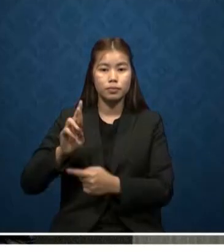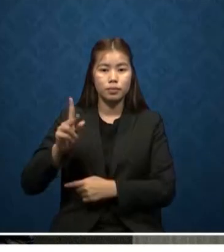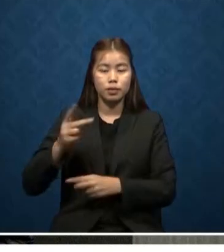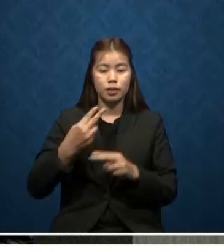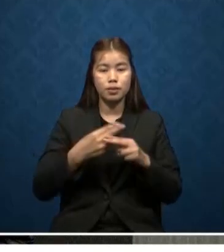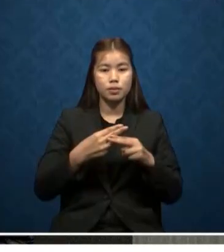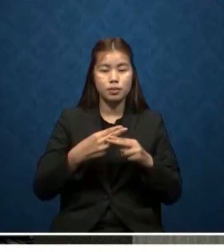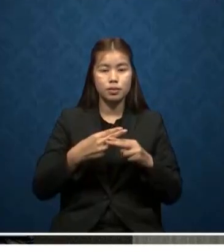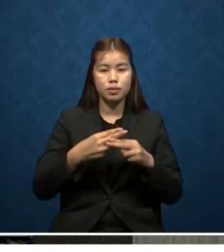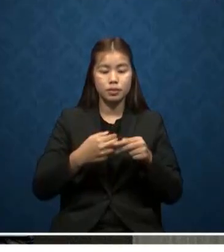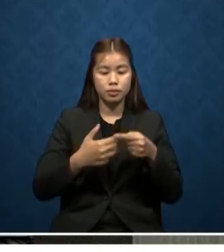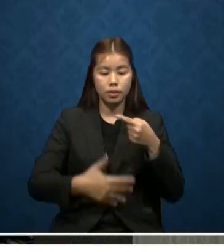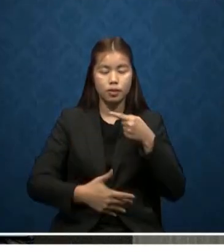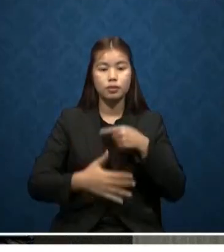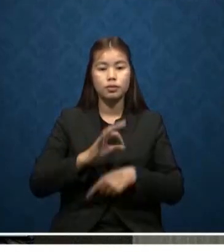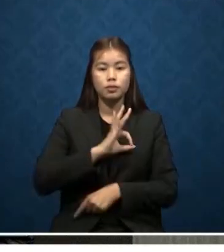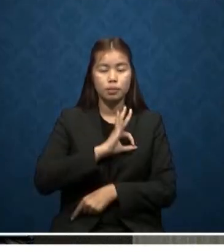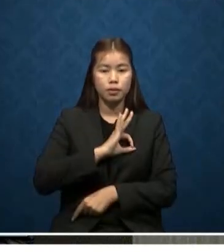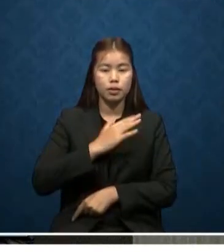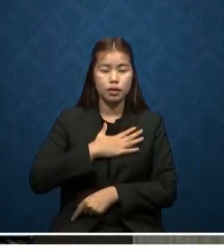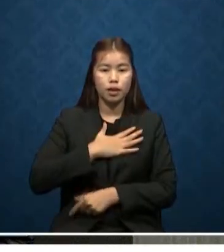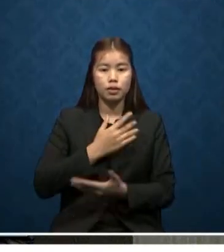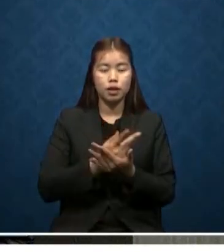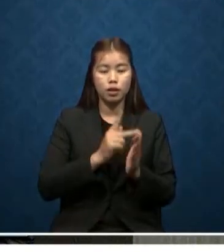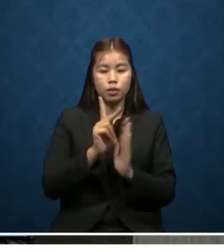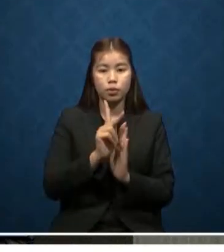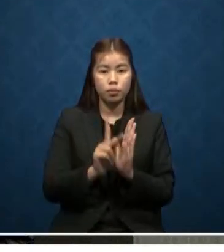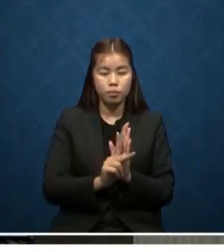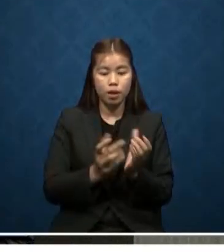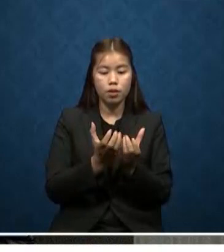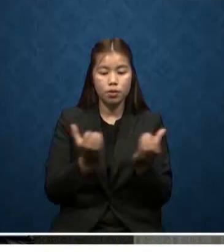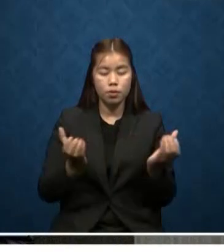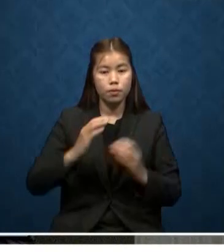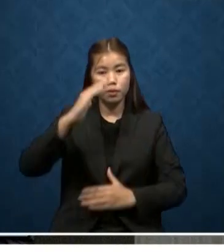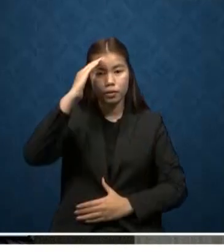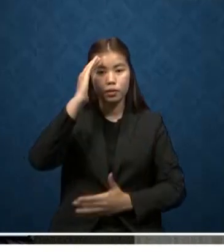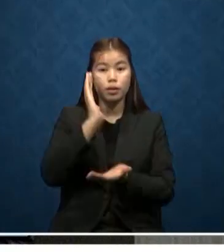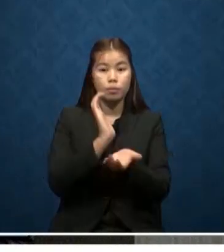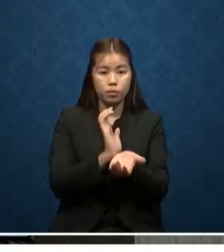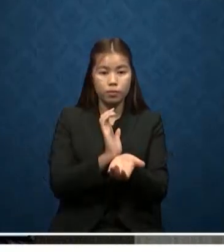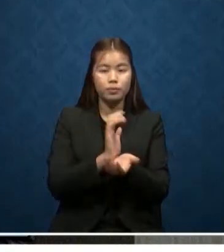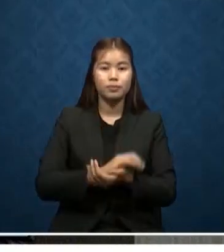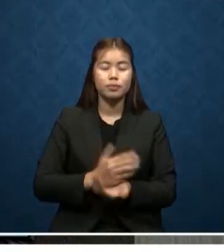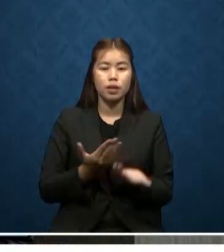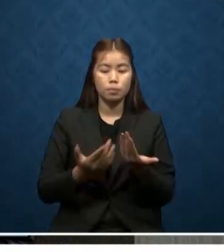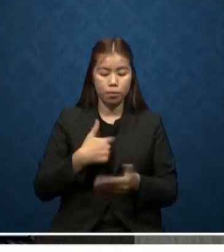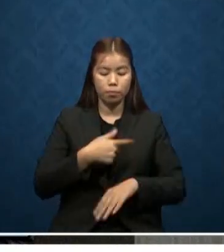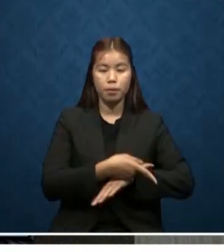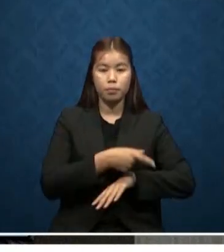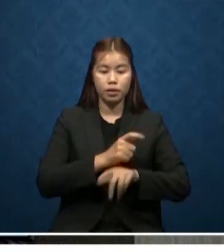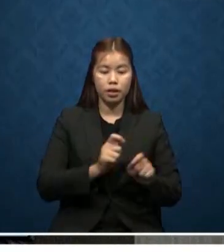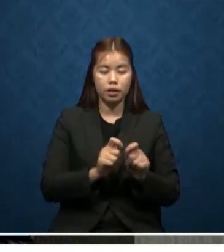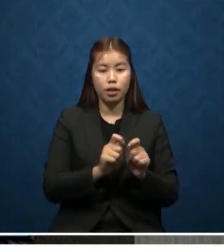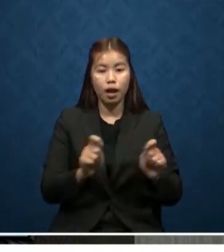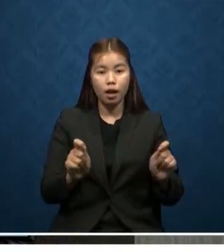กรรมาธิการการกฎหมายการยุติธรรมและการตำรวจนะครับแล้วก็เป็นประธานอนุกรรมาธิการ